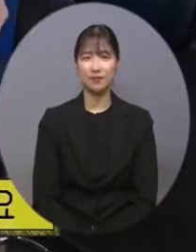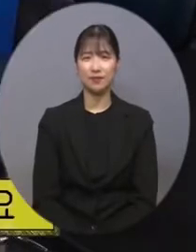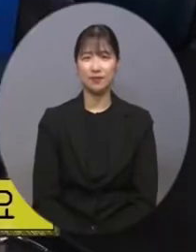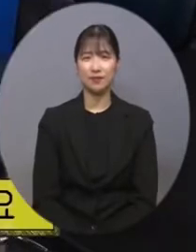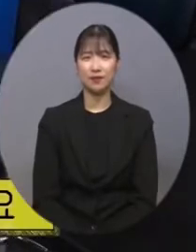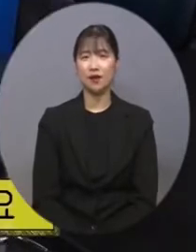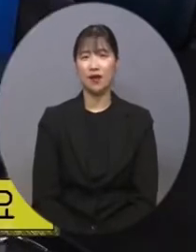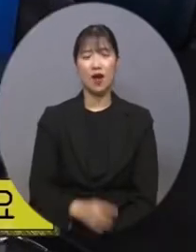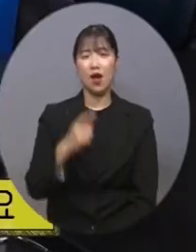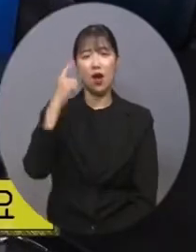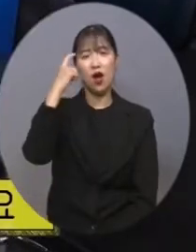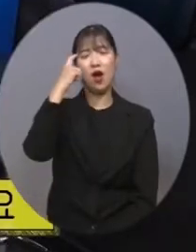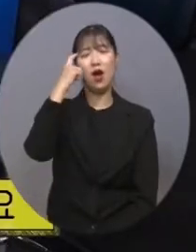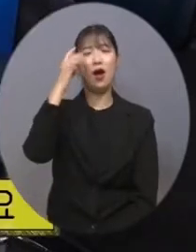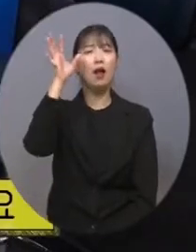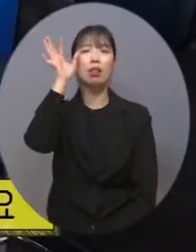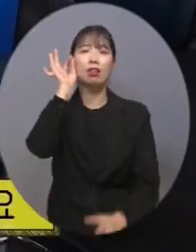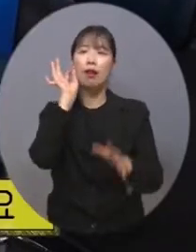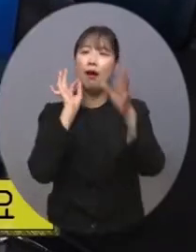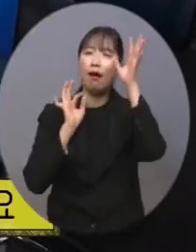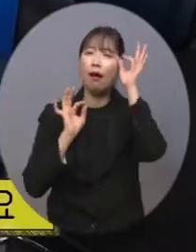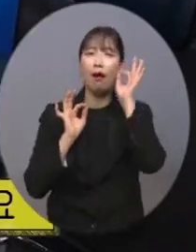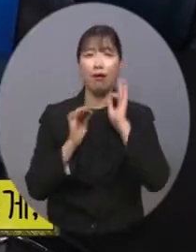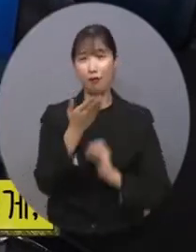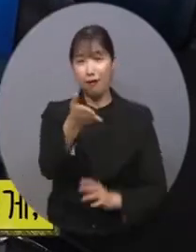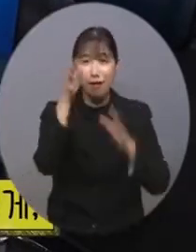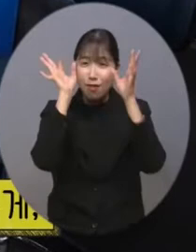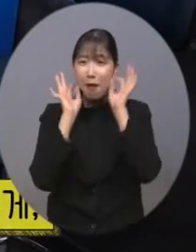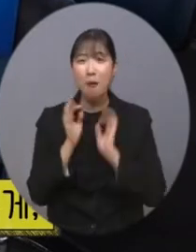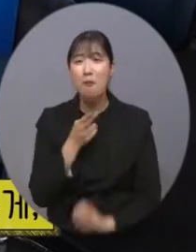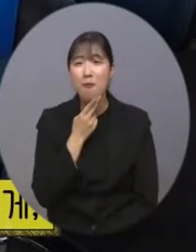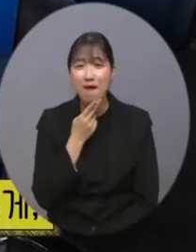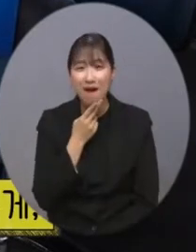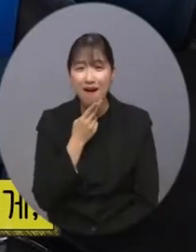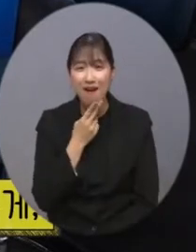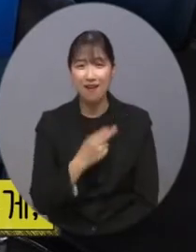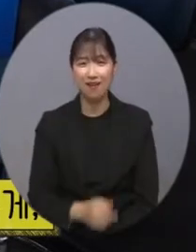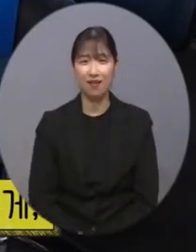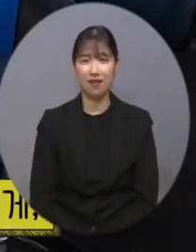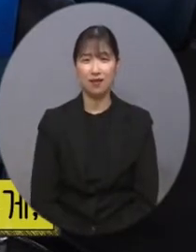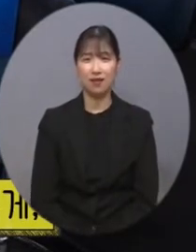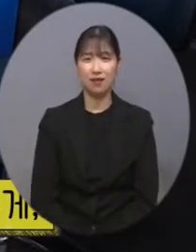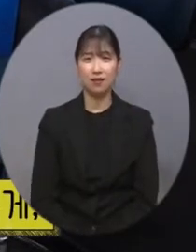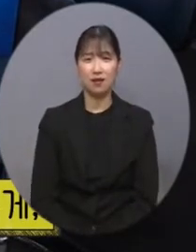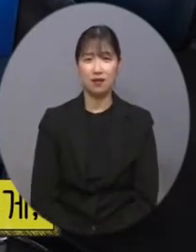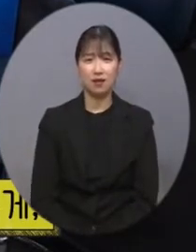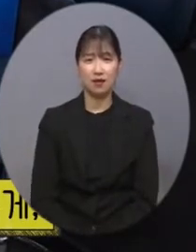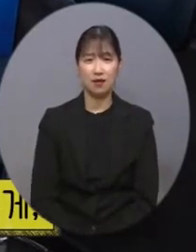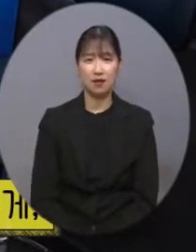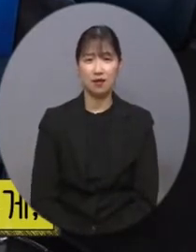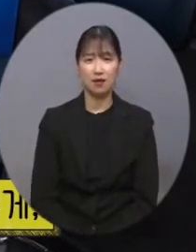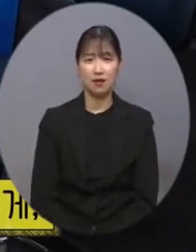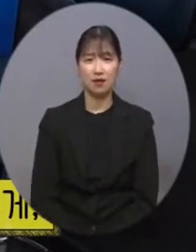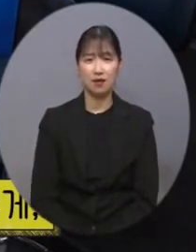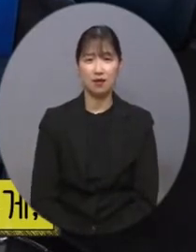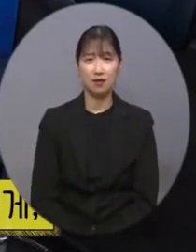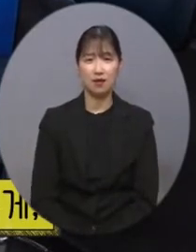이거 정말 땀이, 저 지금 땀이 엄청 나는데 땀 안 나세요? 이거 하시면서? 그리고 이거는 이렇게